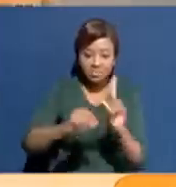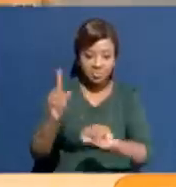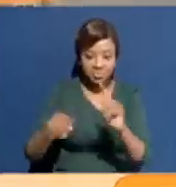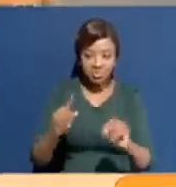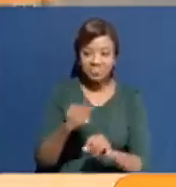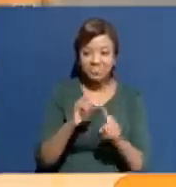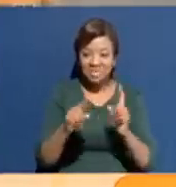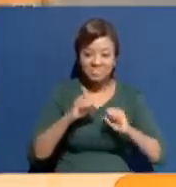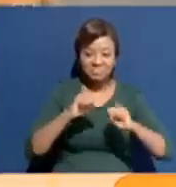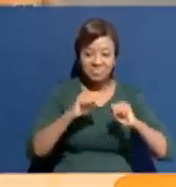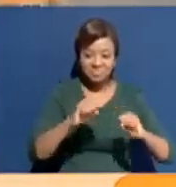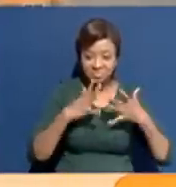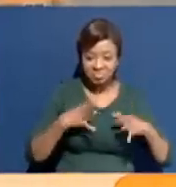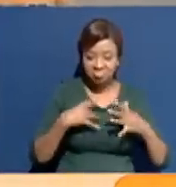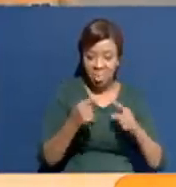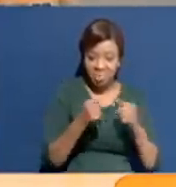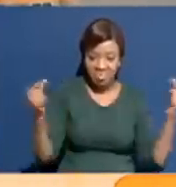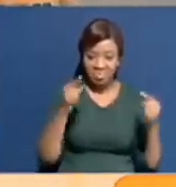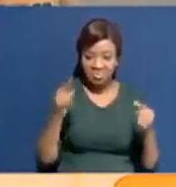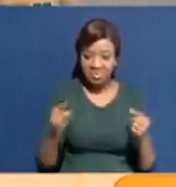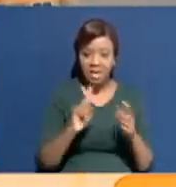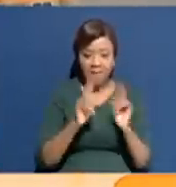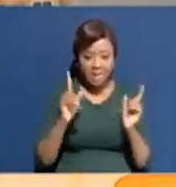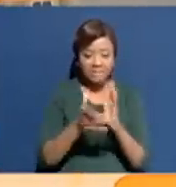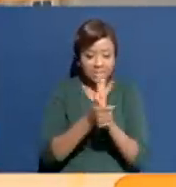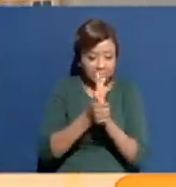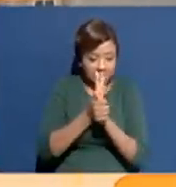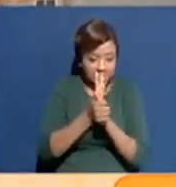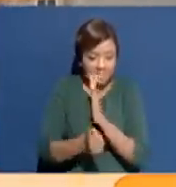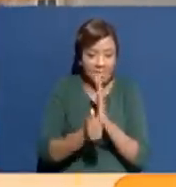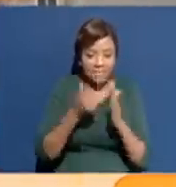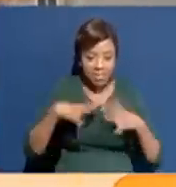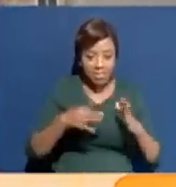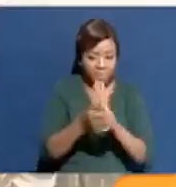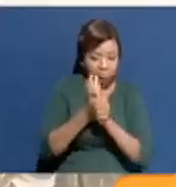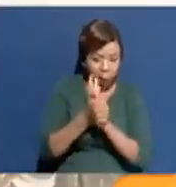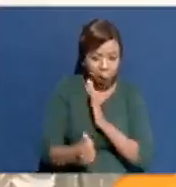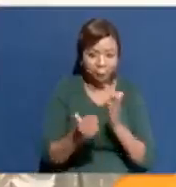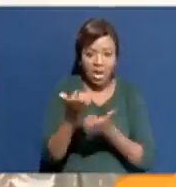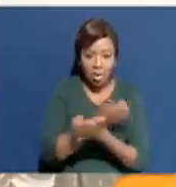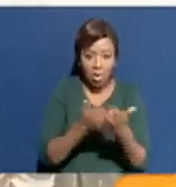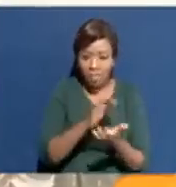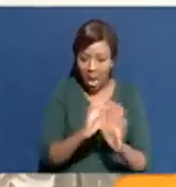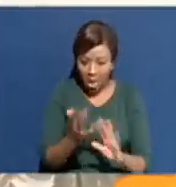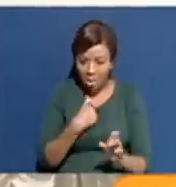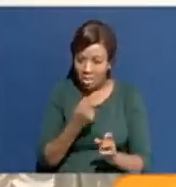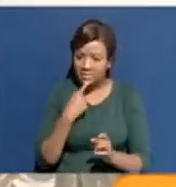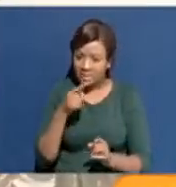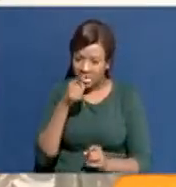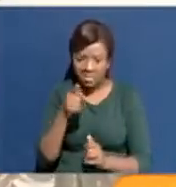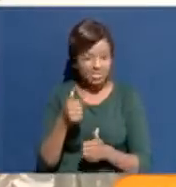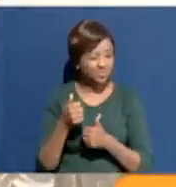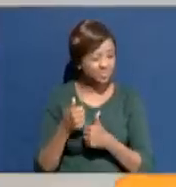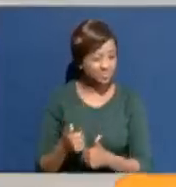na waajiri, huku wataalam wa masuala ya kifedha wakisema itakuwa vigumu kutekeleza ikizingatiwa kuwa